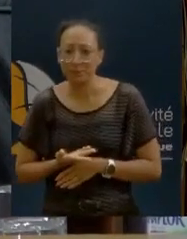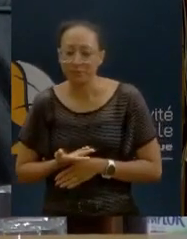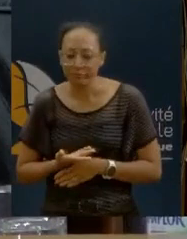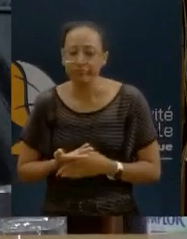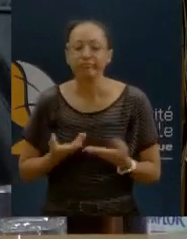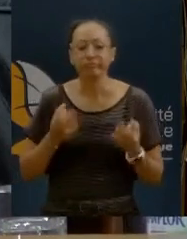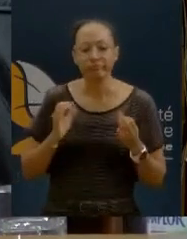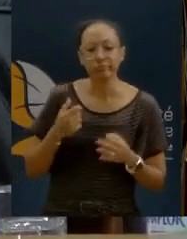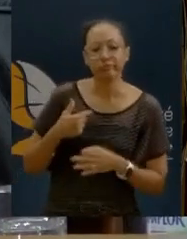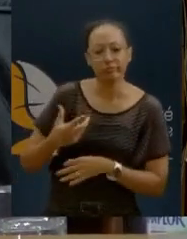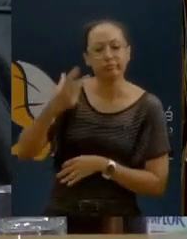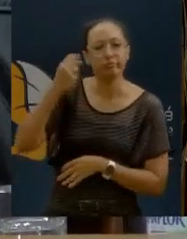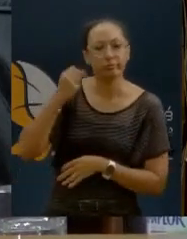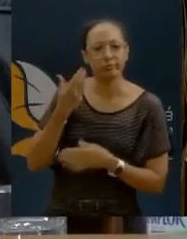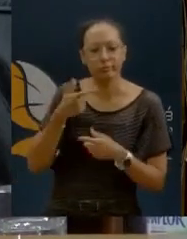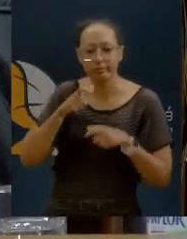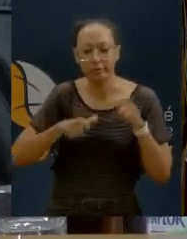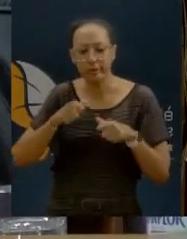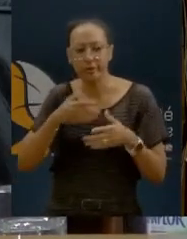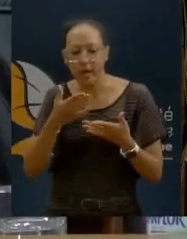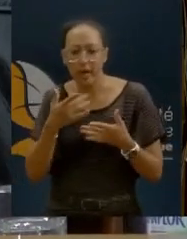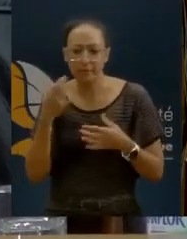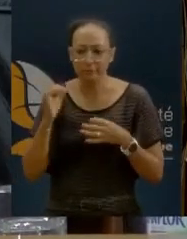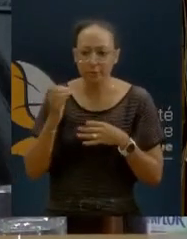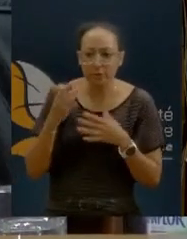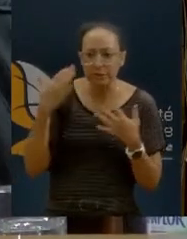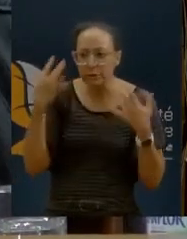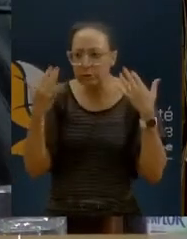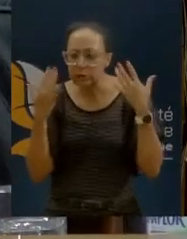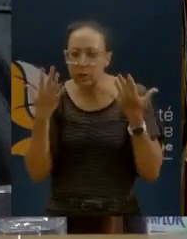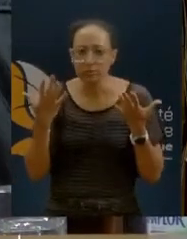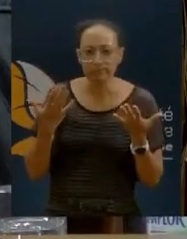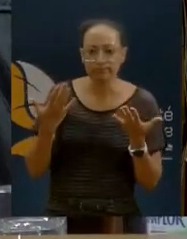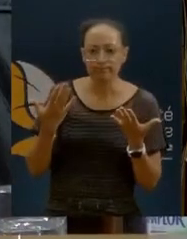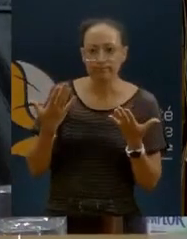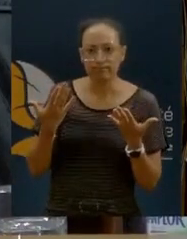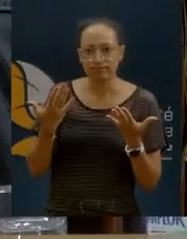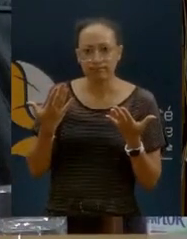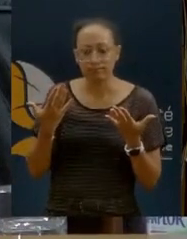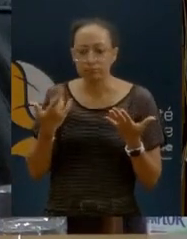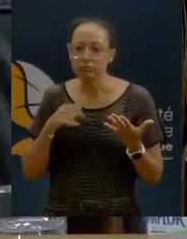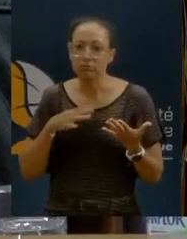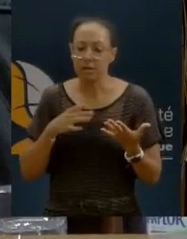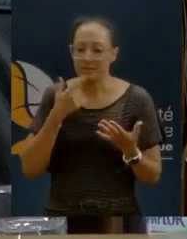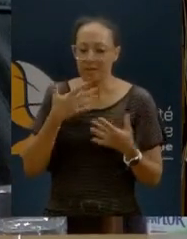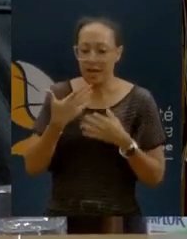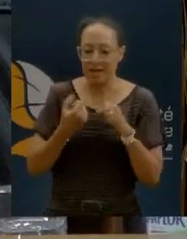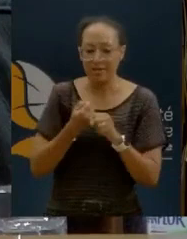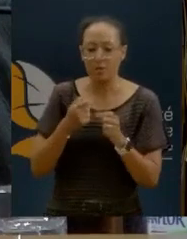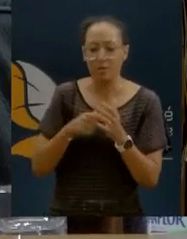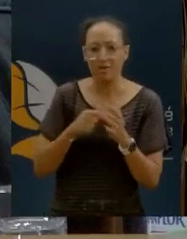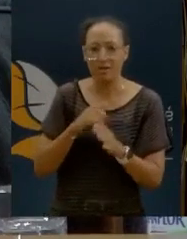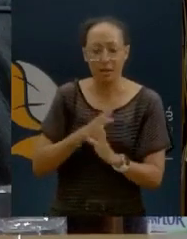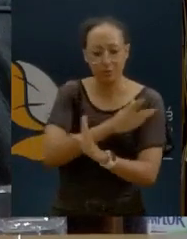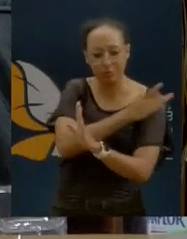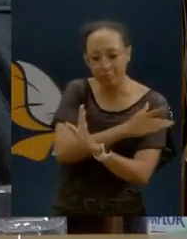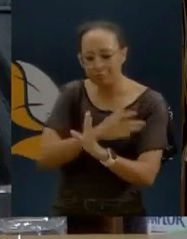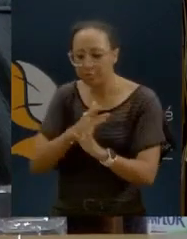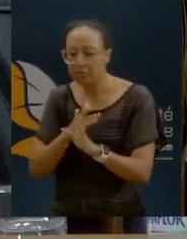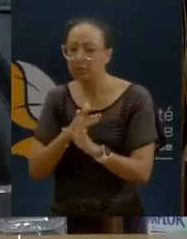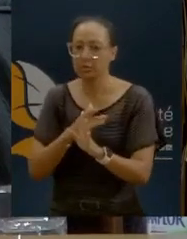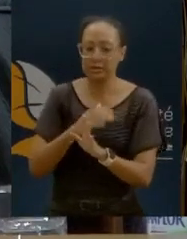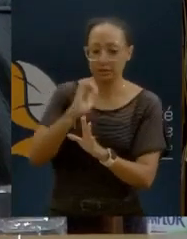comprends que certains puissent commencer à s'impatienter parce que ça veut dire que pendant toute l'année 2024, les